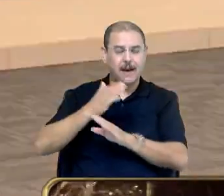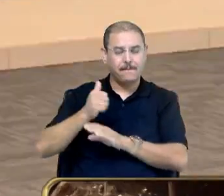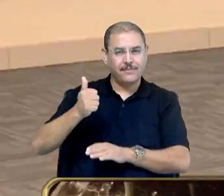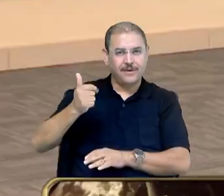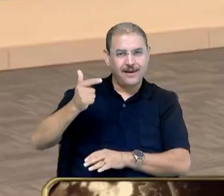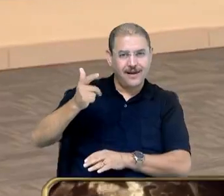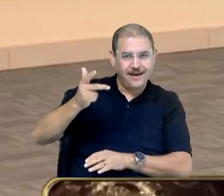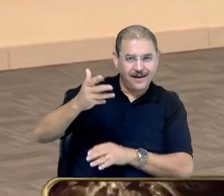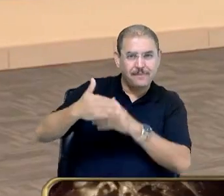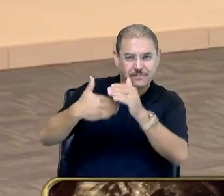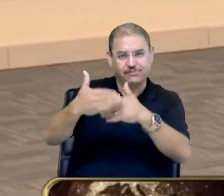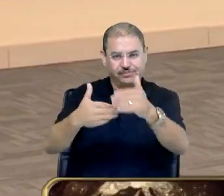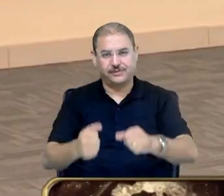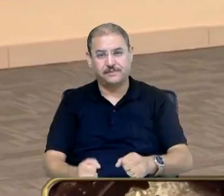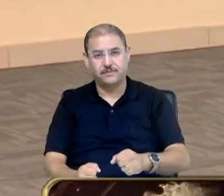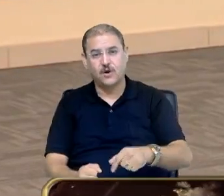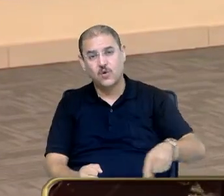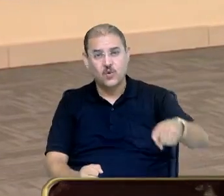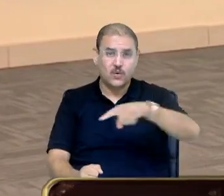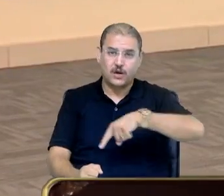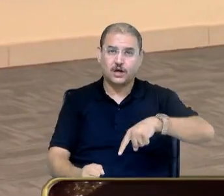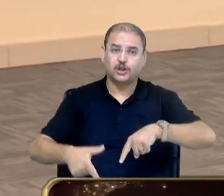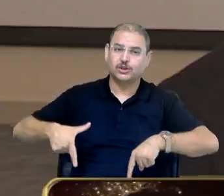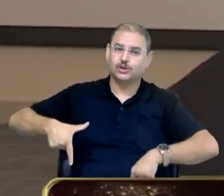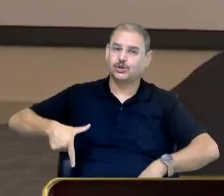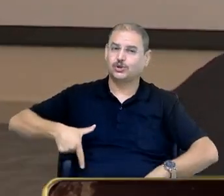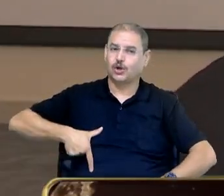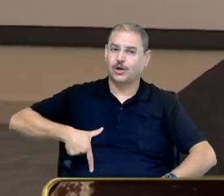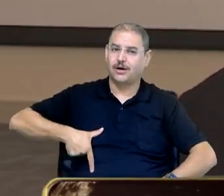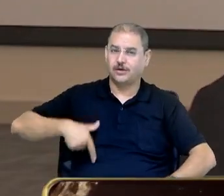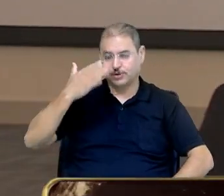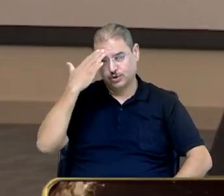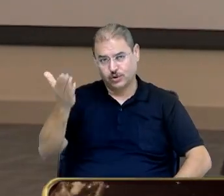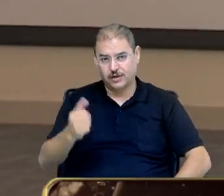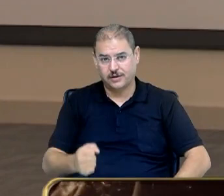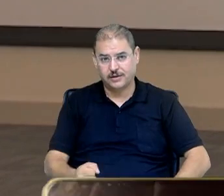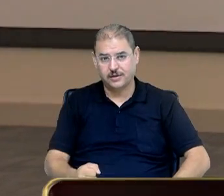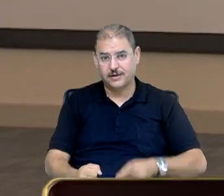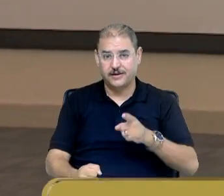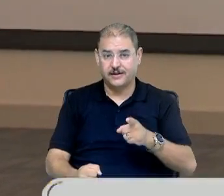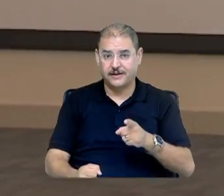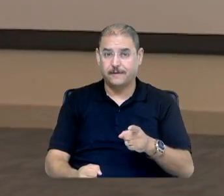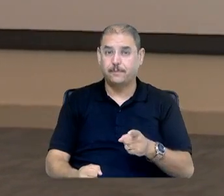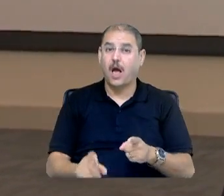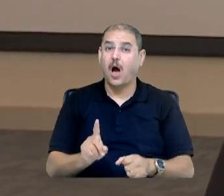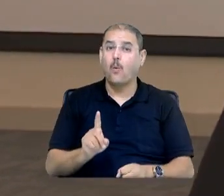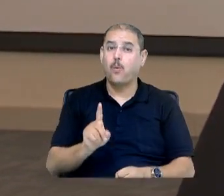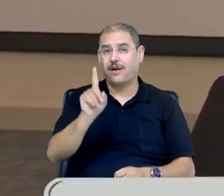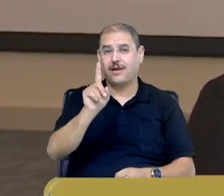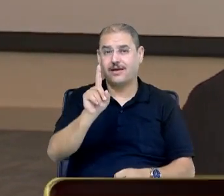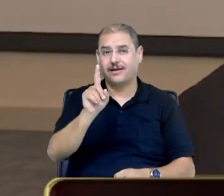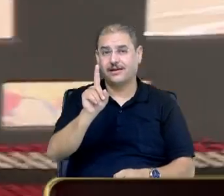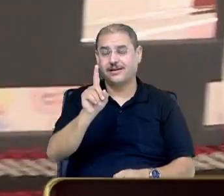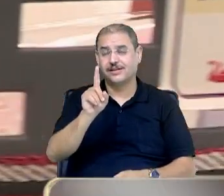لمدارس اخرى وشكرا للشرطه المجتمعيه اللي دائما معنا انطلاق مبادره سله الخير من مدرسه الشهيد العميد